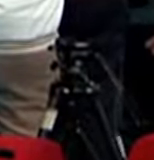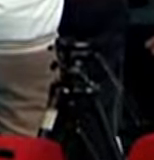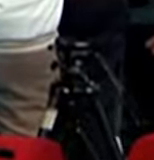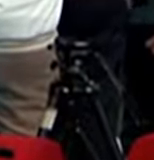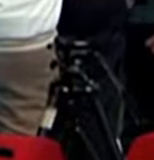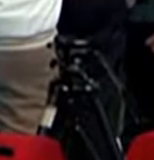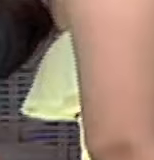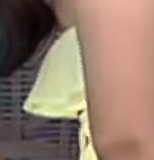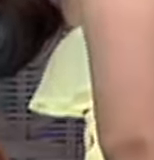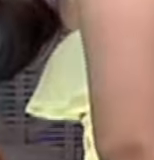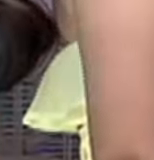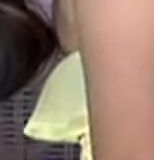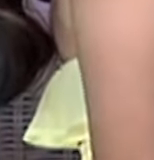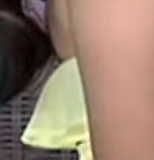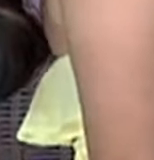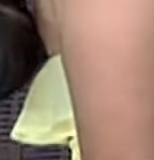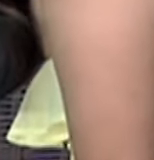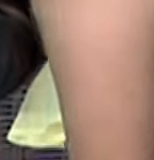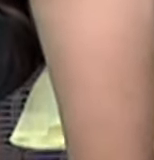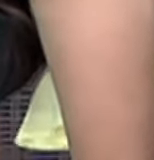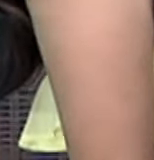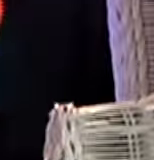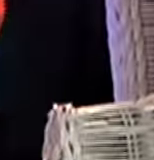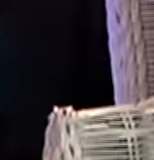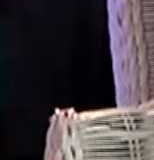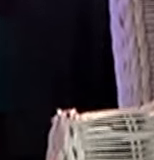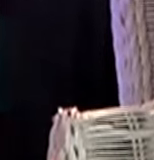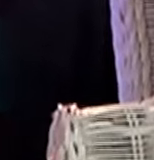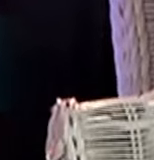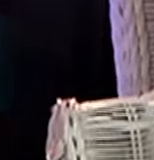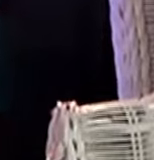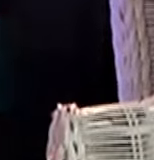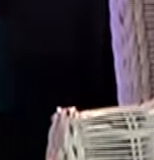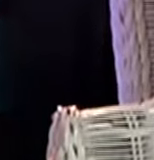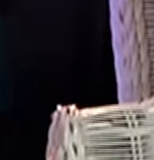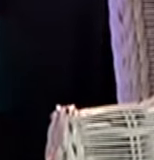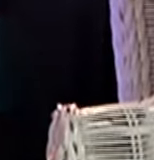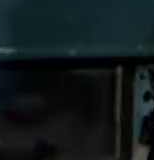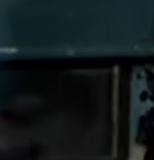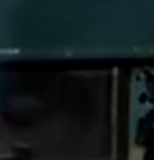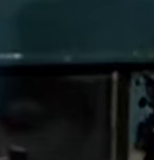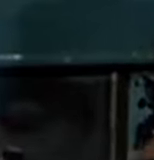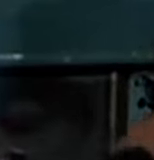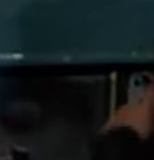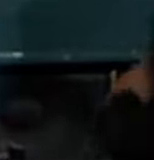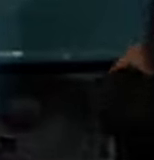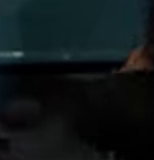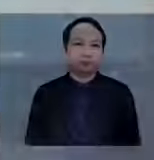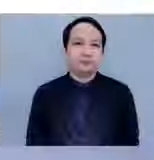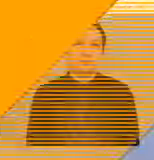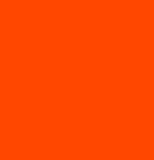bagong youth reality series na Zoomers, napapanood na dito sa Kapatid Network.